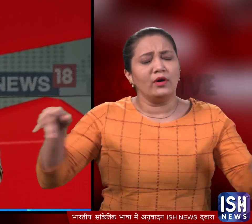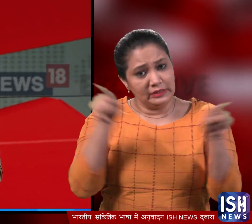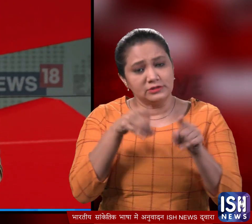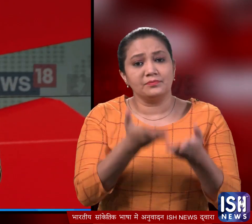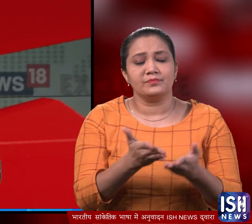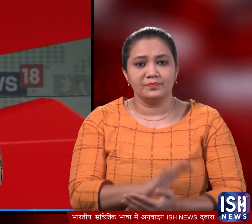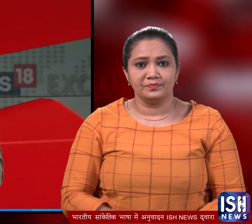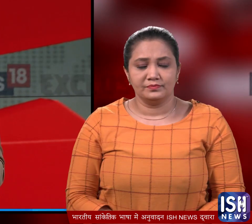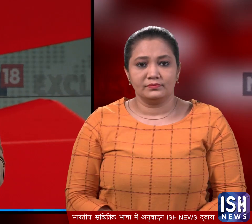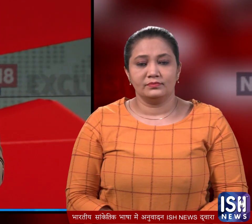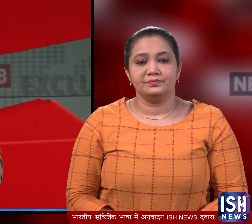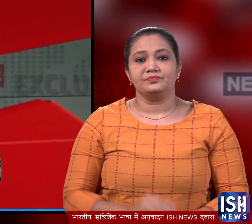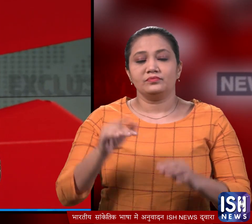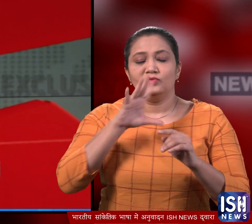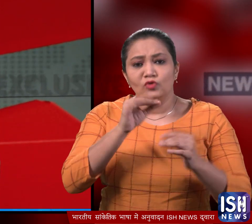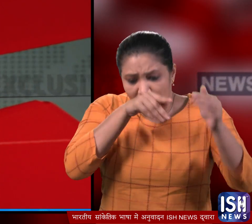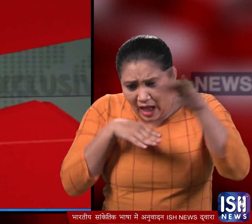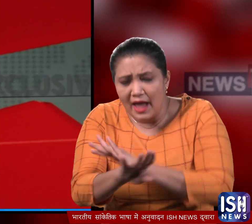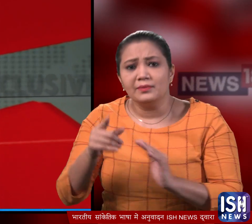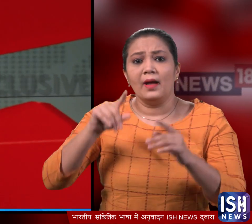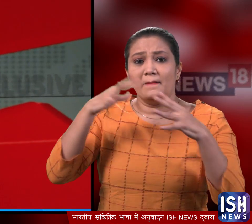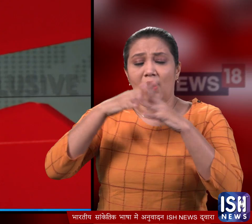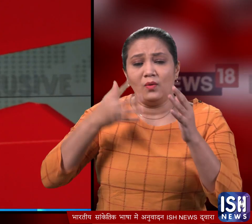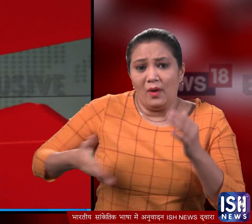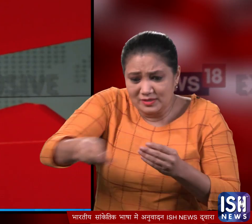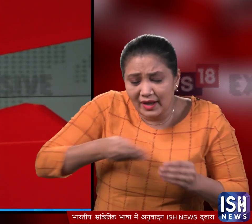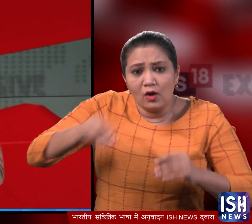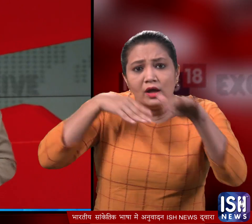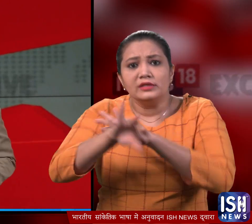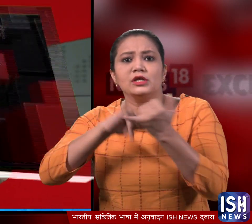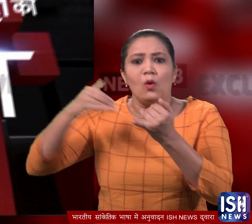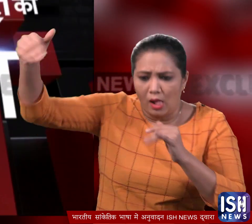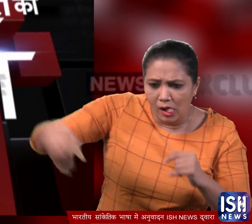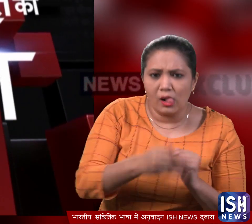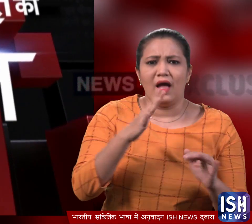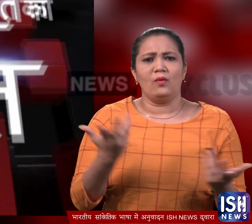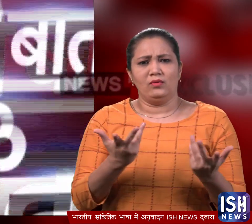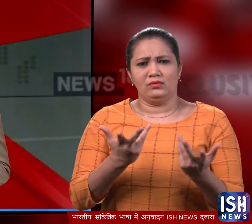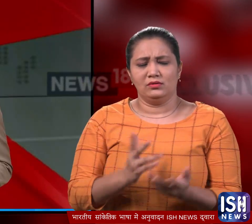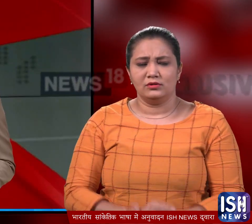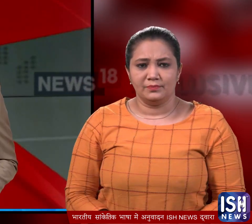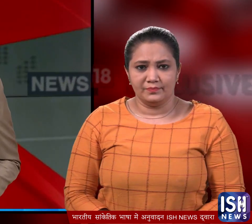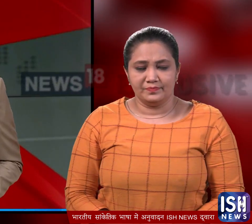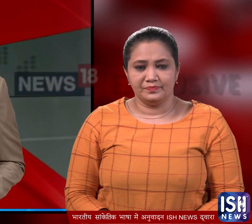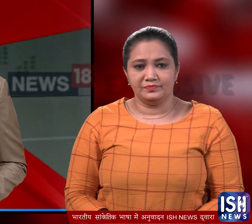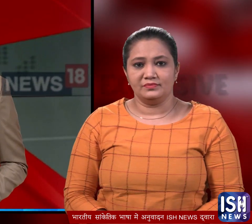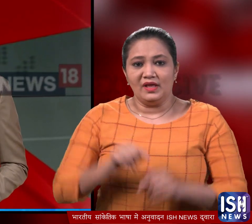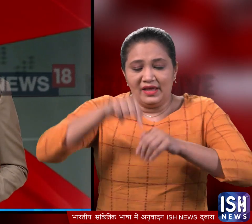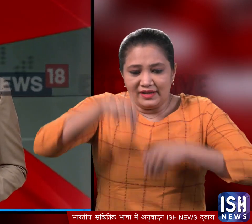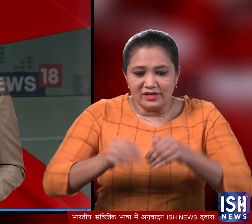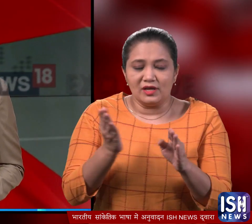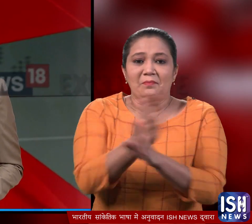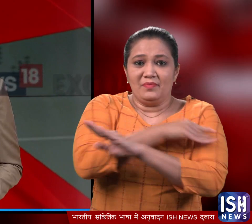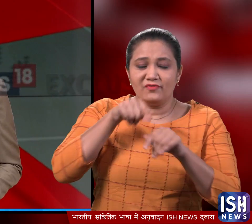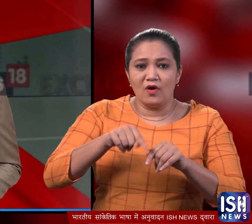है, जबकि उसने पश्चिम बंगाल के सिलीगुड़ी के रास्ते भारत में दाखिल होने की बात कबूल की। विधानसभा चुनावों से पहले